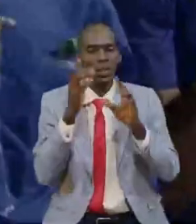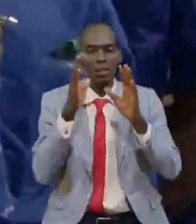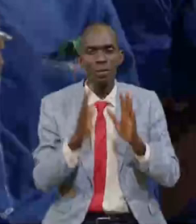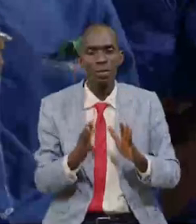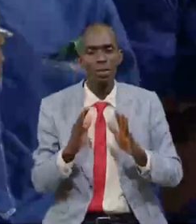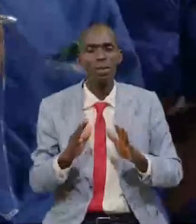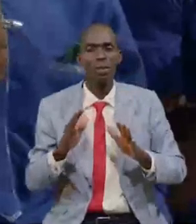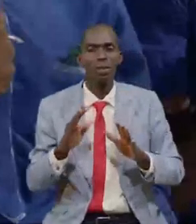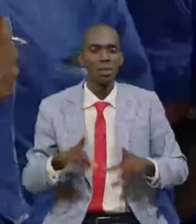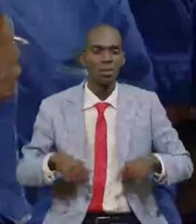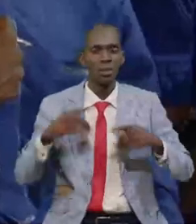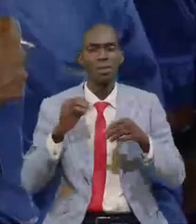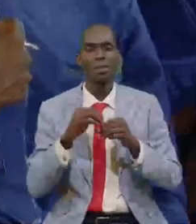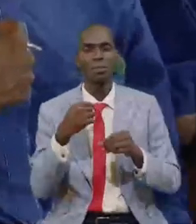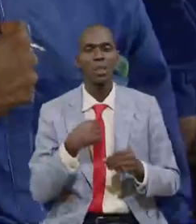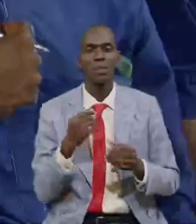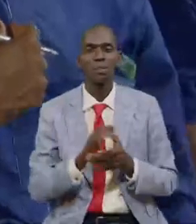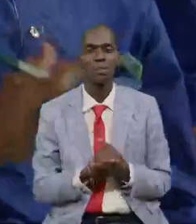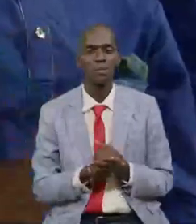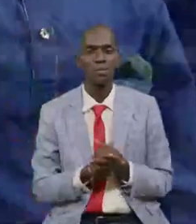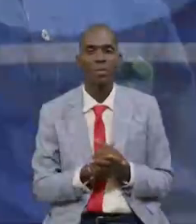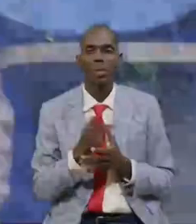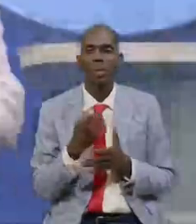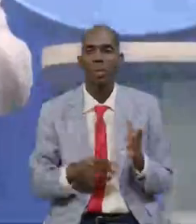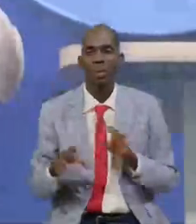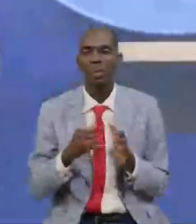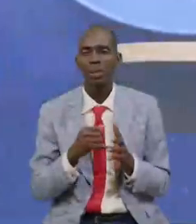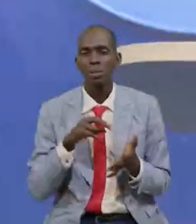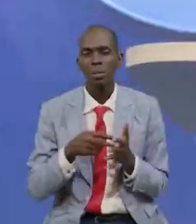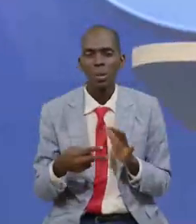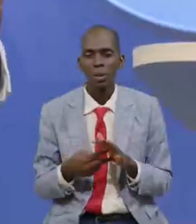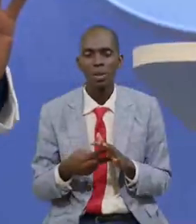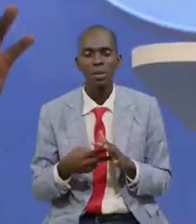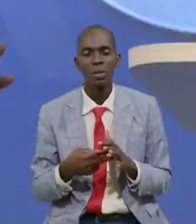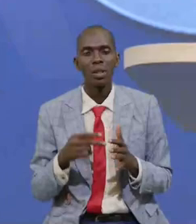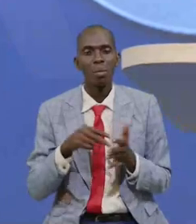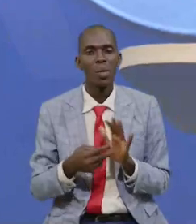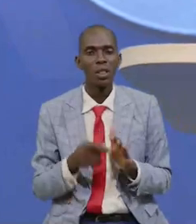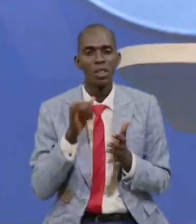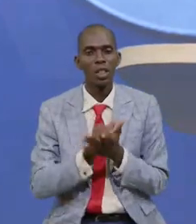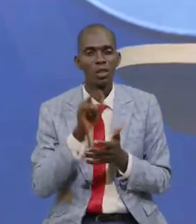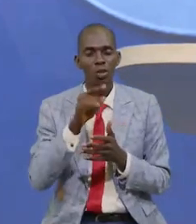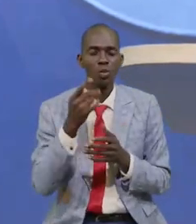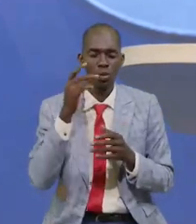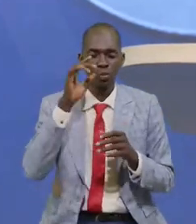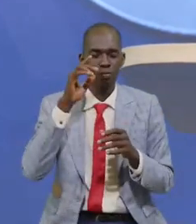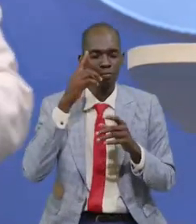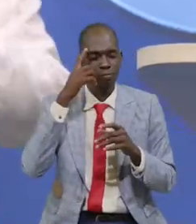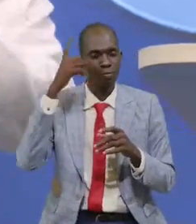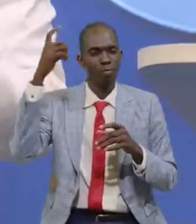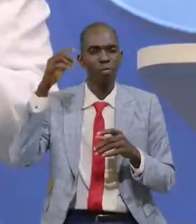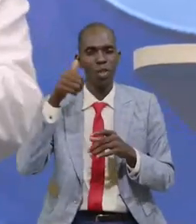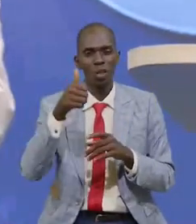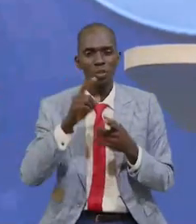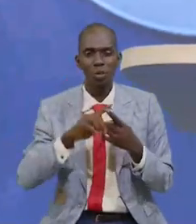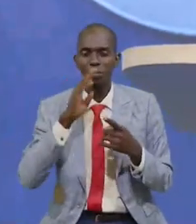Celui qui me délivre vit en moi. Qu'est-ce que cela veut dire? Ça veut dire que, imaginez-vous être dans